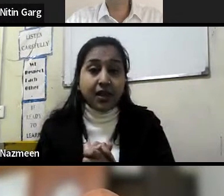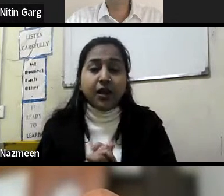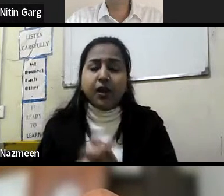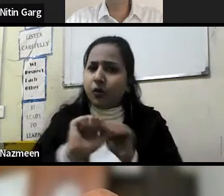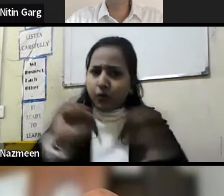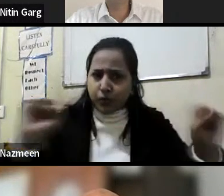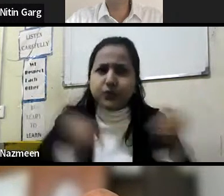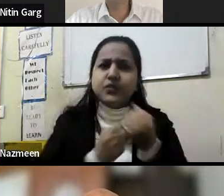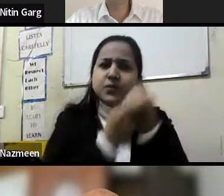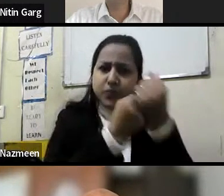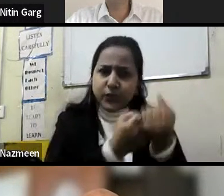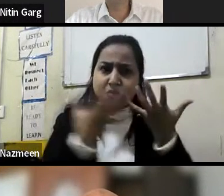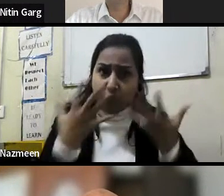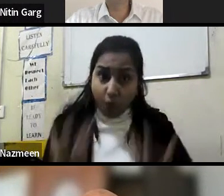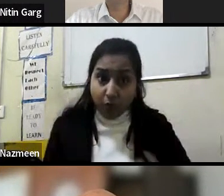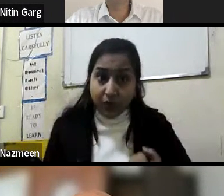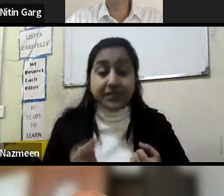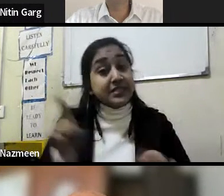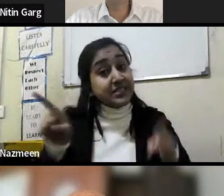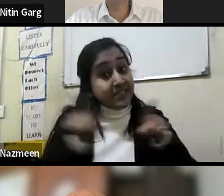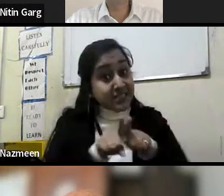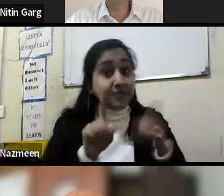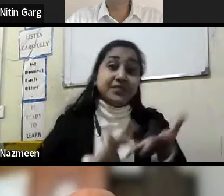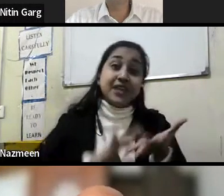नीड सपोर्ट, टेक्नोलॉजीज